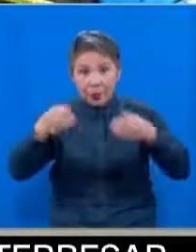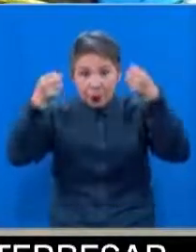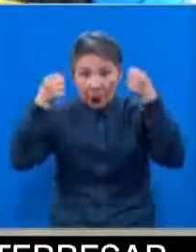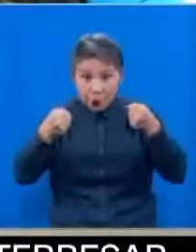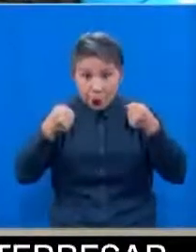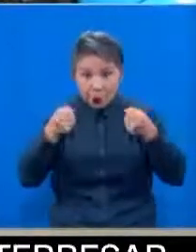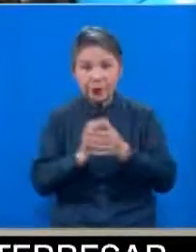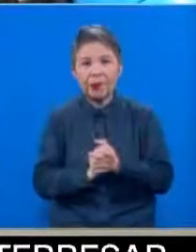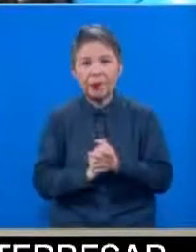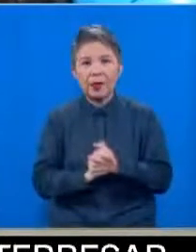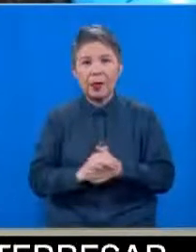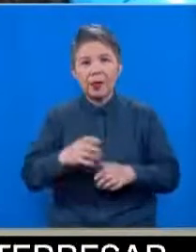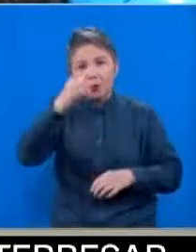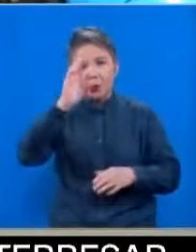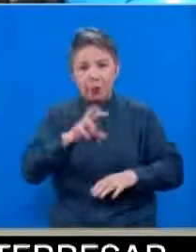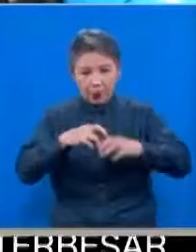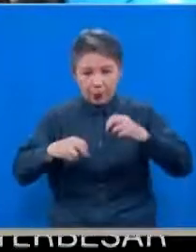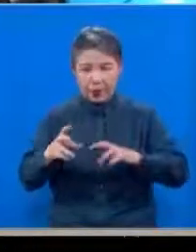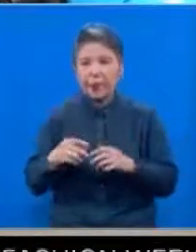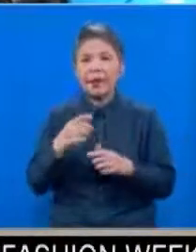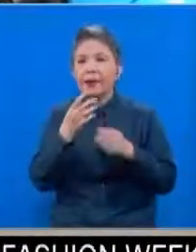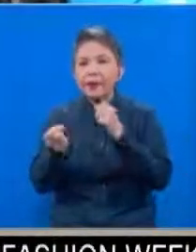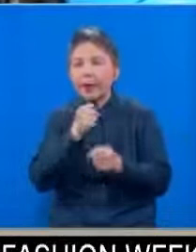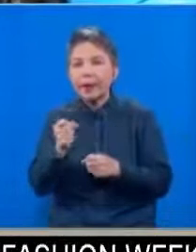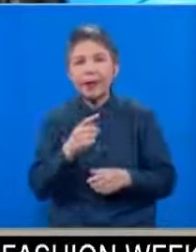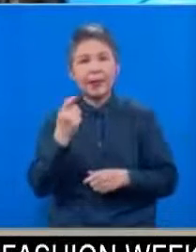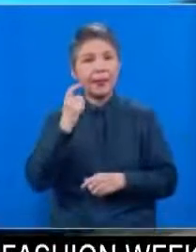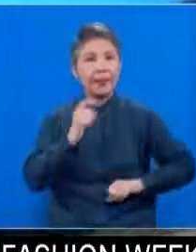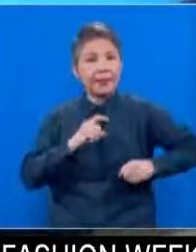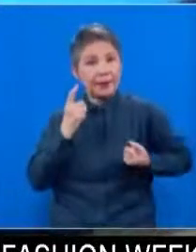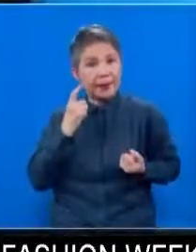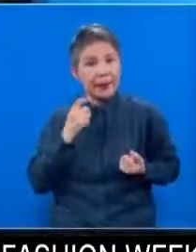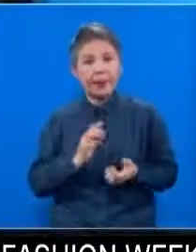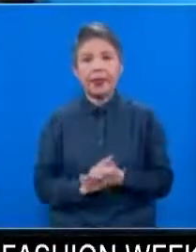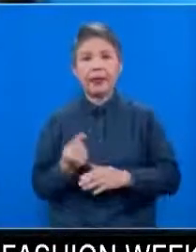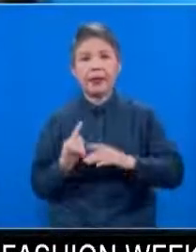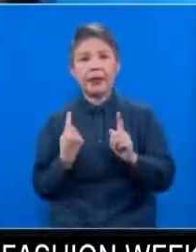Doni, penyidik juga dijadwalkan meminta keterangan istri dan manajer dari Doni Salmanan.